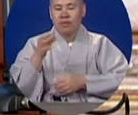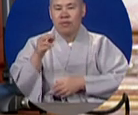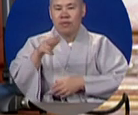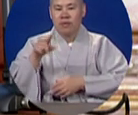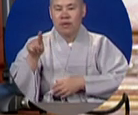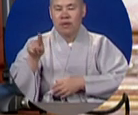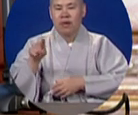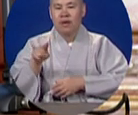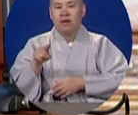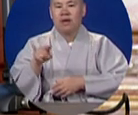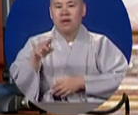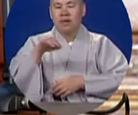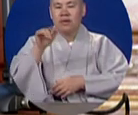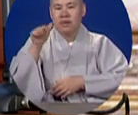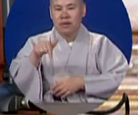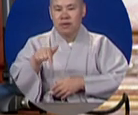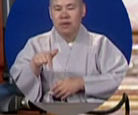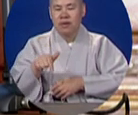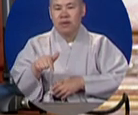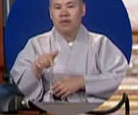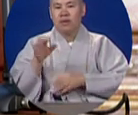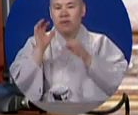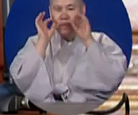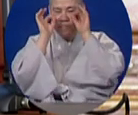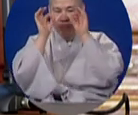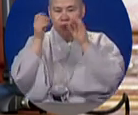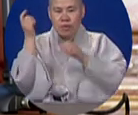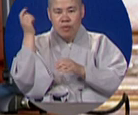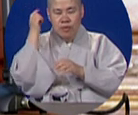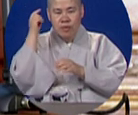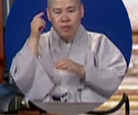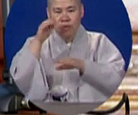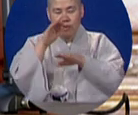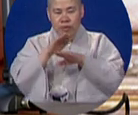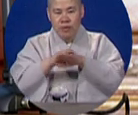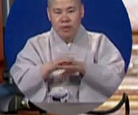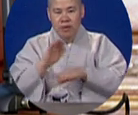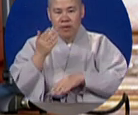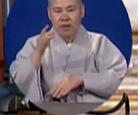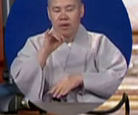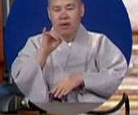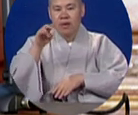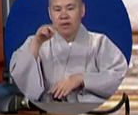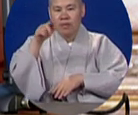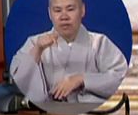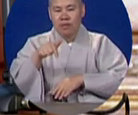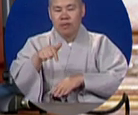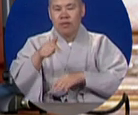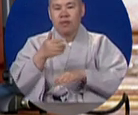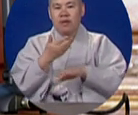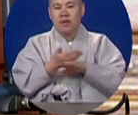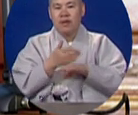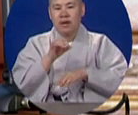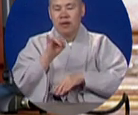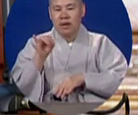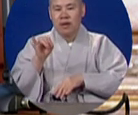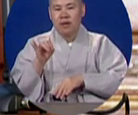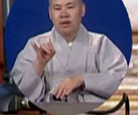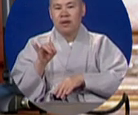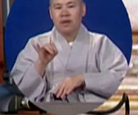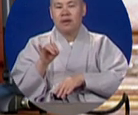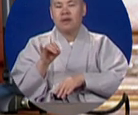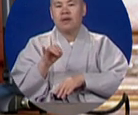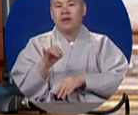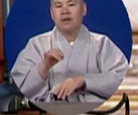종자라는 게 보고 들은 건 종자에 저장되죠 이숙이라는 것은 달을 이자하고 익을 숙자인데